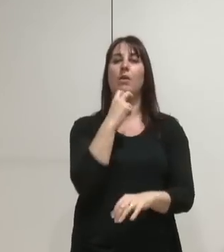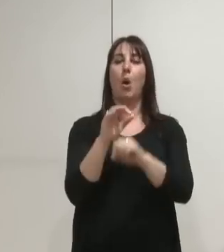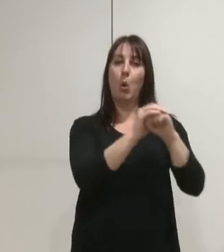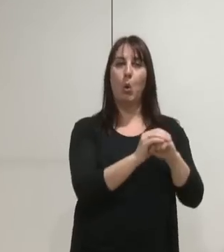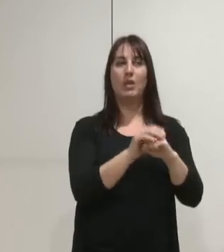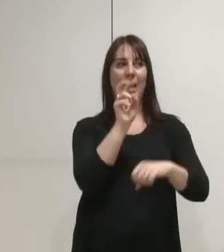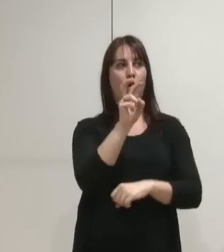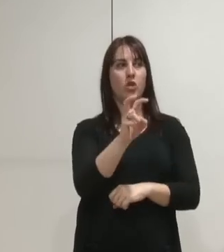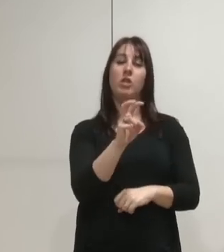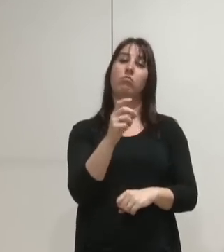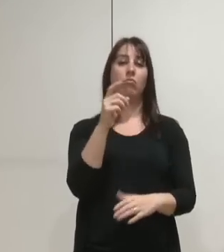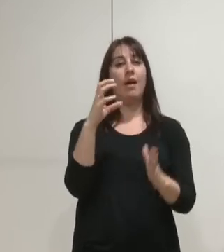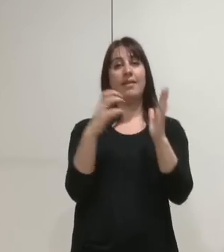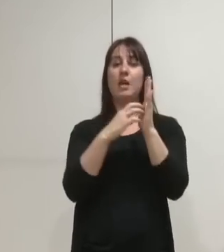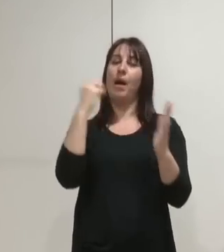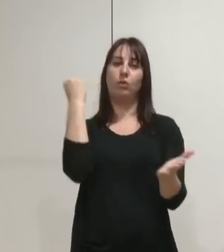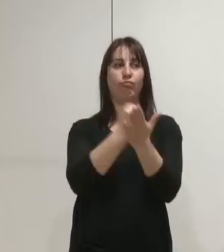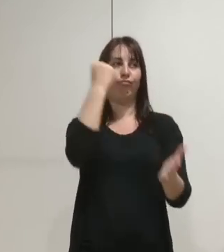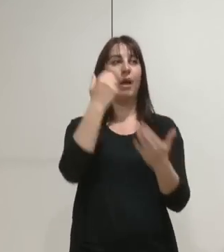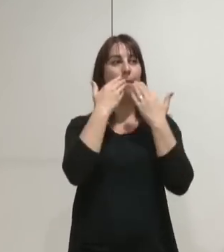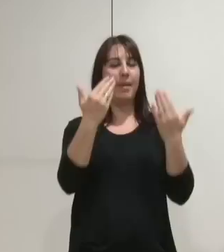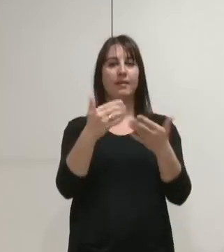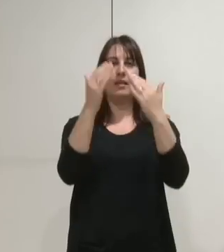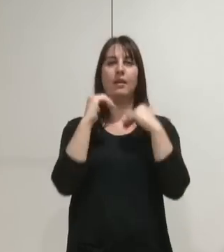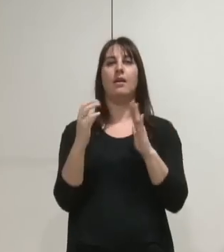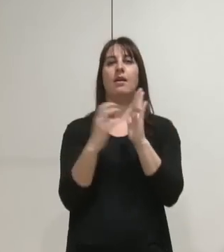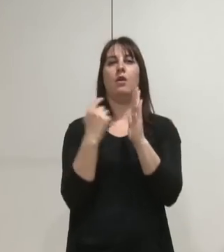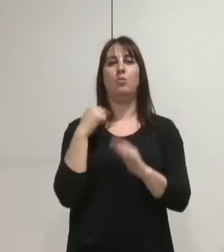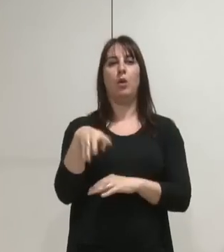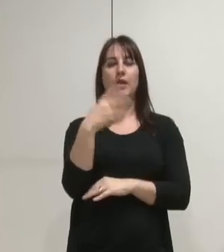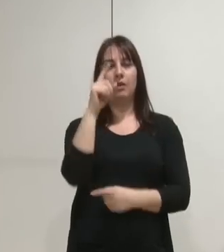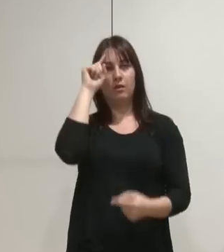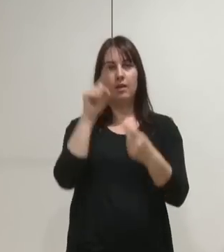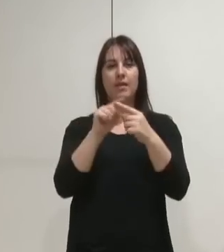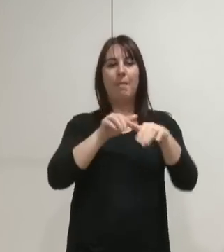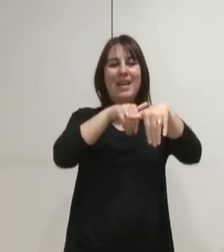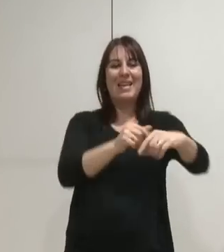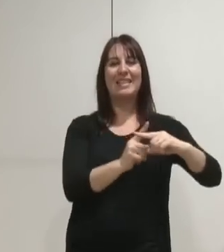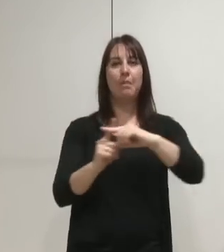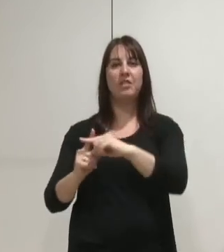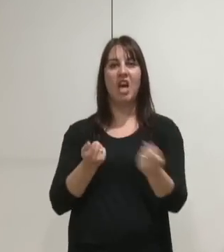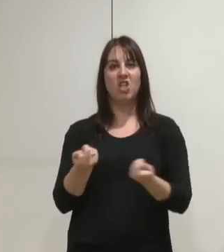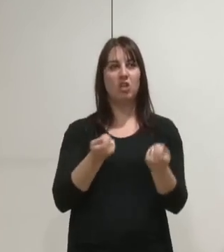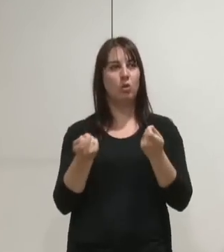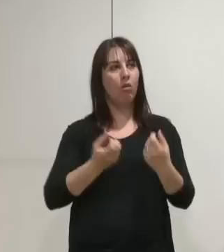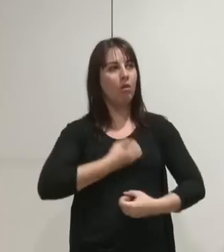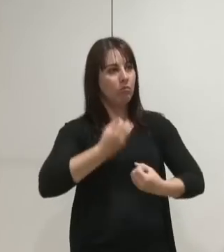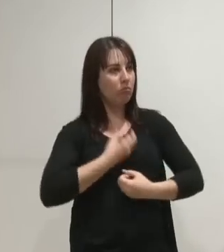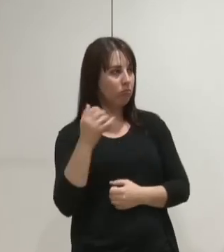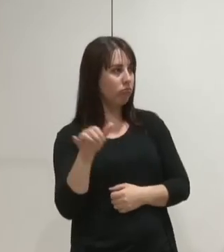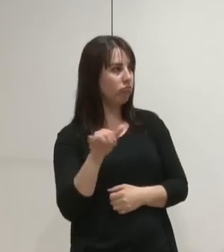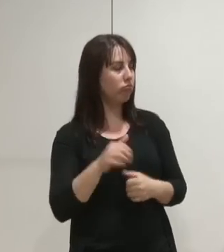délibération est donc adoptée je vous remercie la délibération numéro 14 porte sur la gestion des cimetières y y a-t-il des